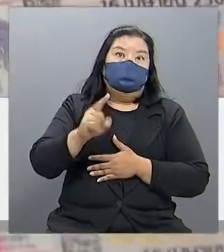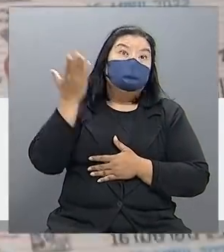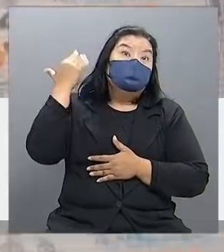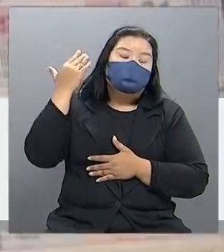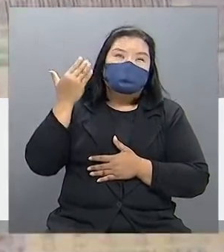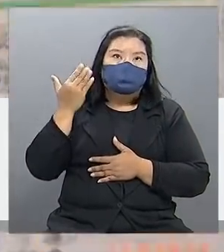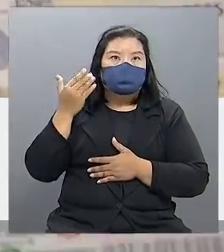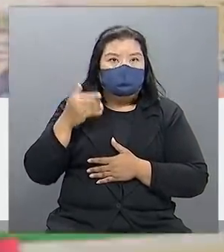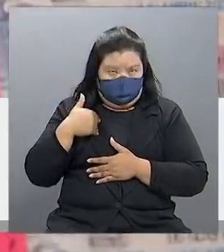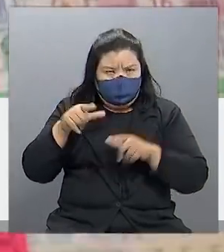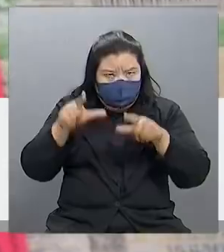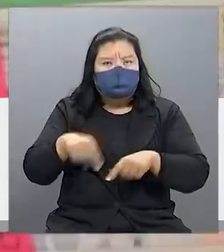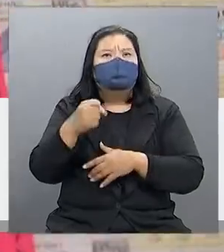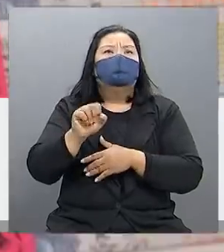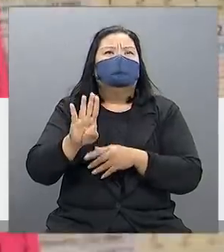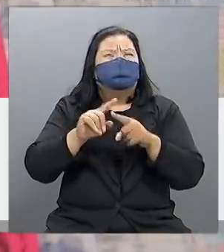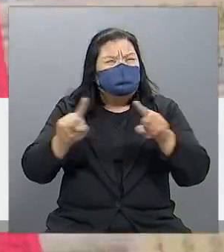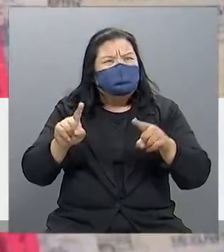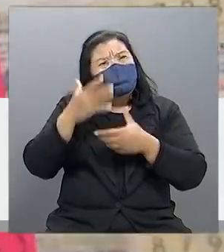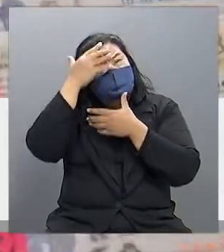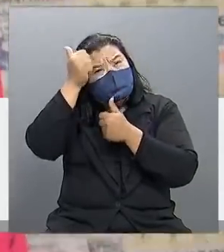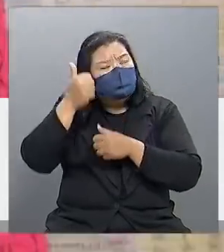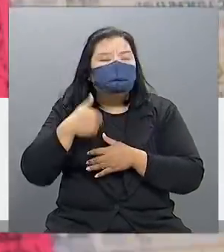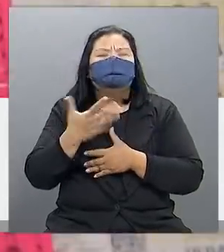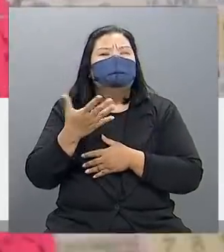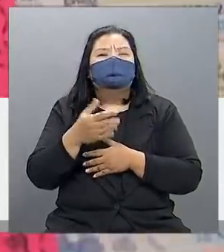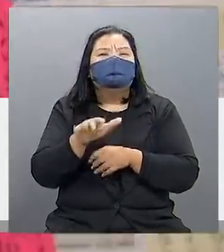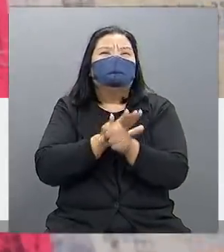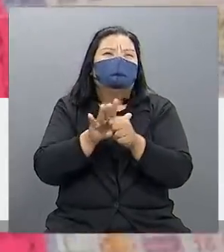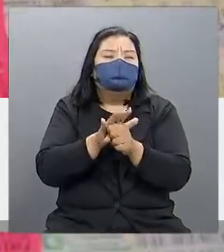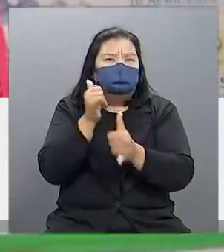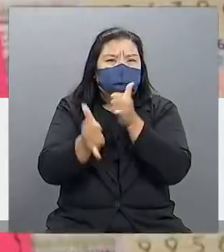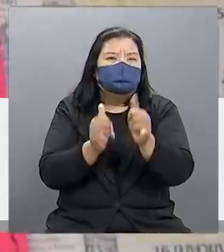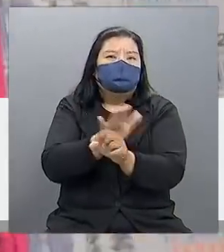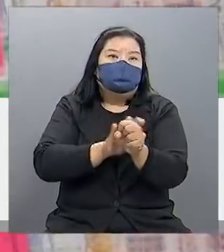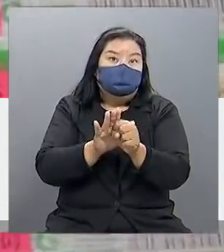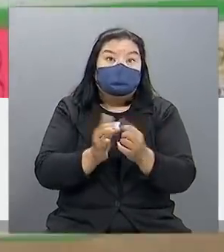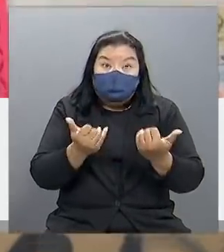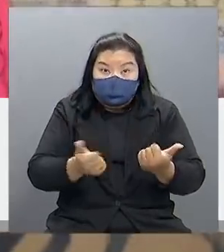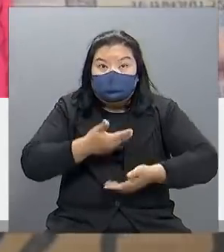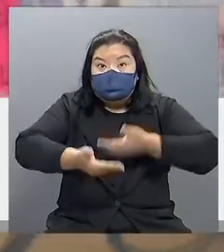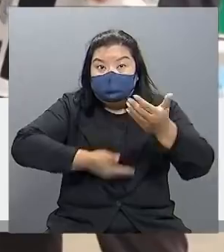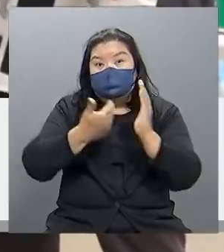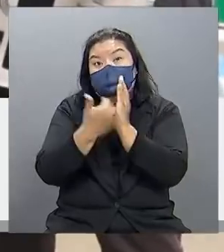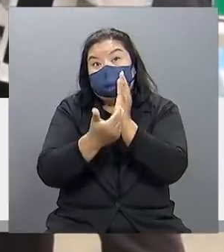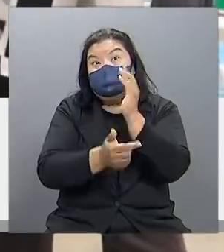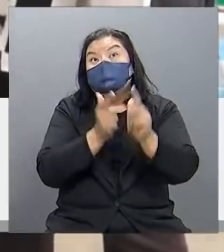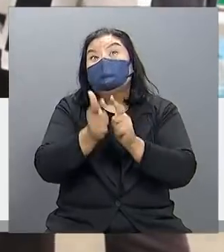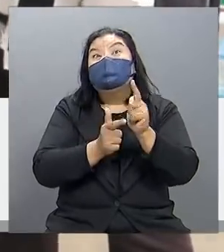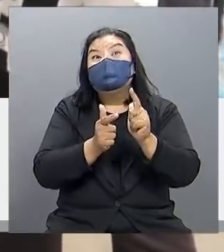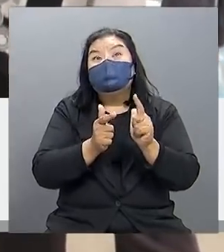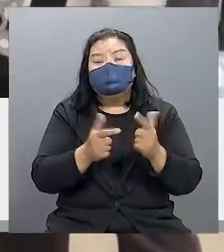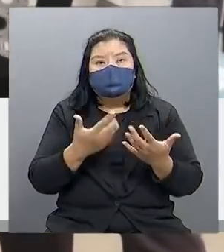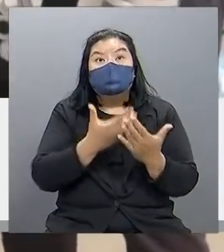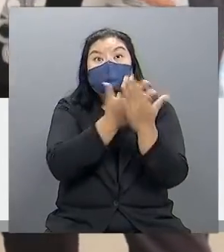ากฏว่าก็ขายไม่ได้คนมาซื้อน้อยค่ะบรรยากาศซื้อขายตลาดนัดลอตเตอรี่วังสะพุงก็มีคนไปเลือกซื้อลดลงเหมือนกัน